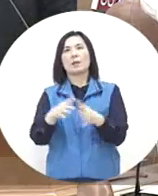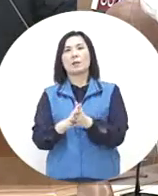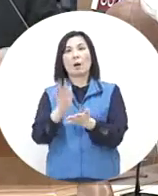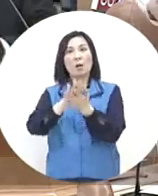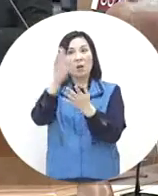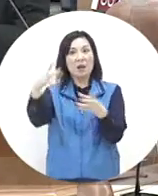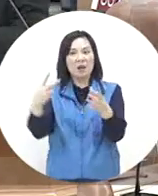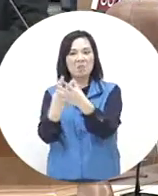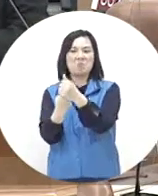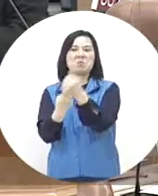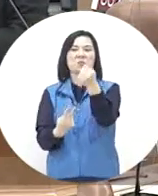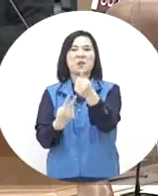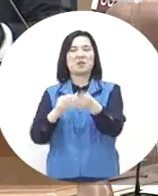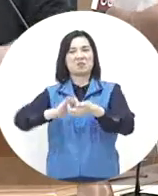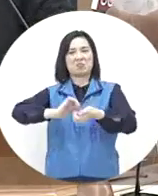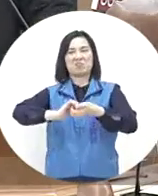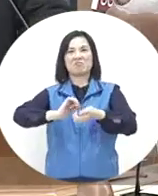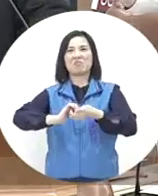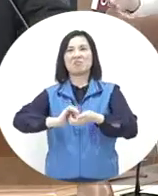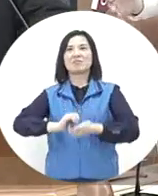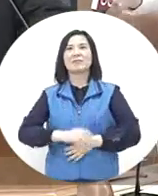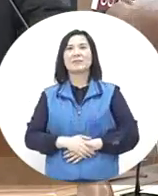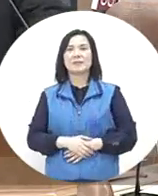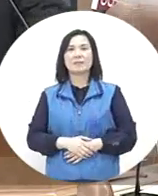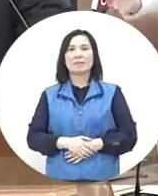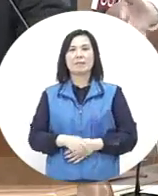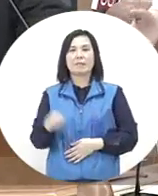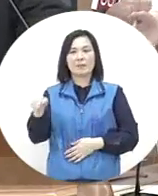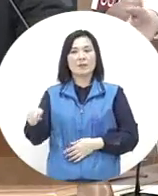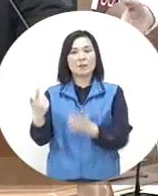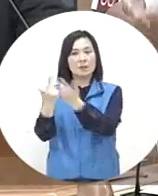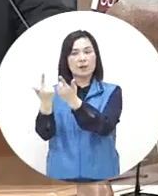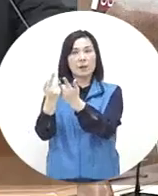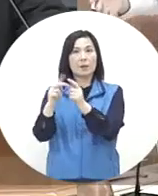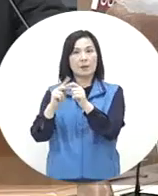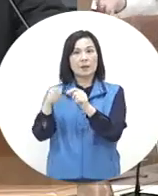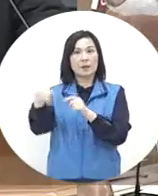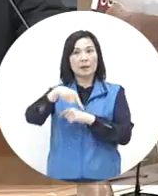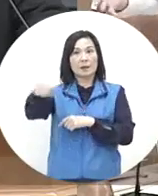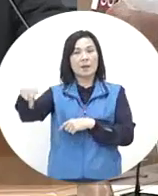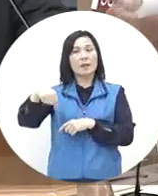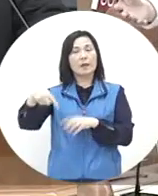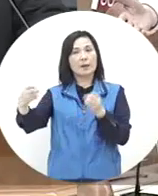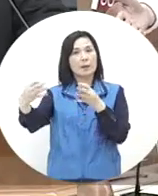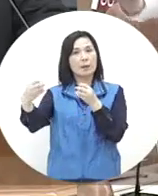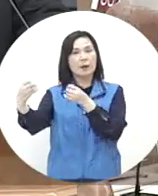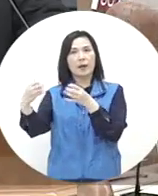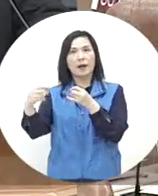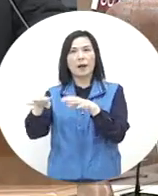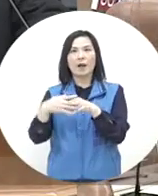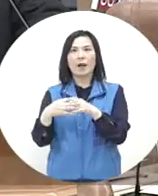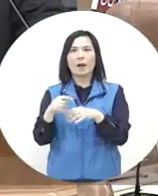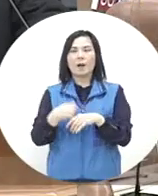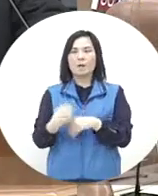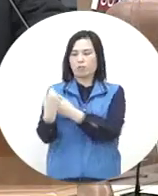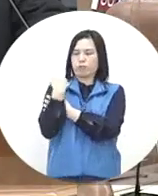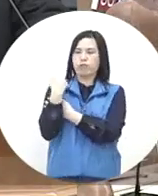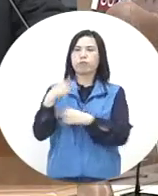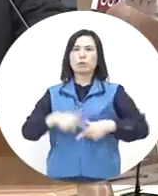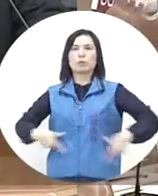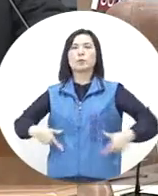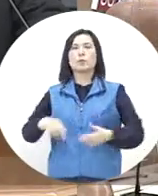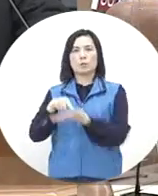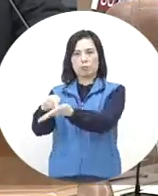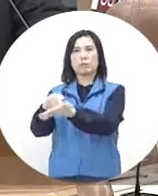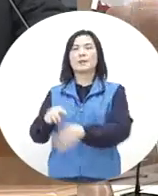嘛。所以这个米家怪还没个共。 我们面对台北市在谈这个比例的时候，我们可以哈、哦、更有利一点。 没有错。 做和平，反正我习惯当黑